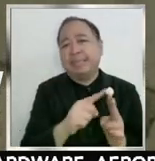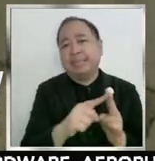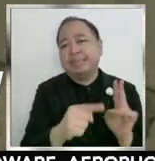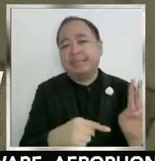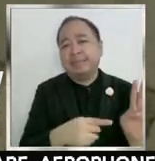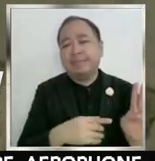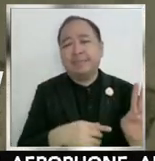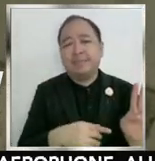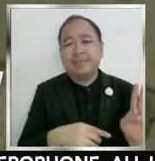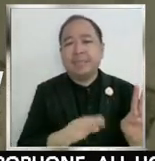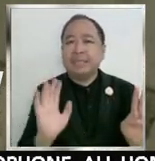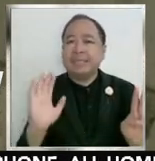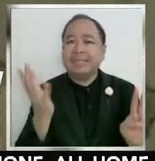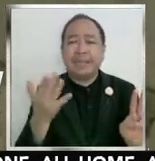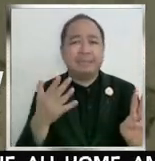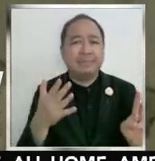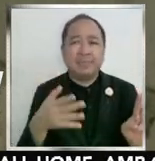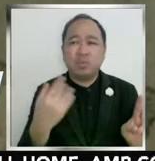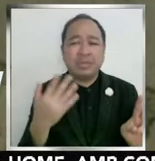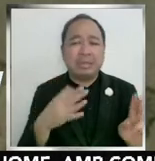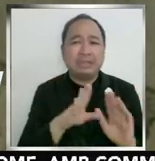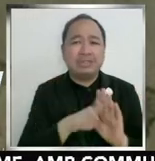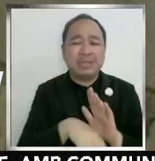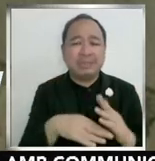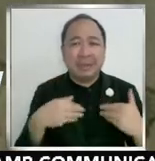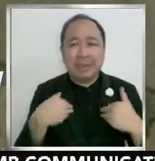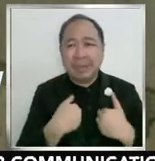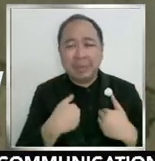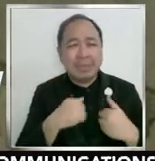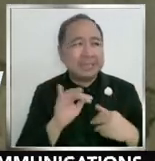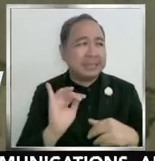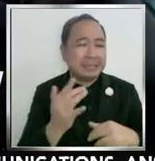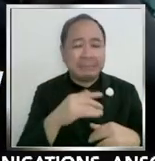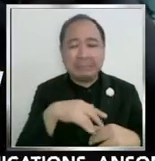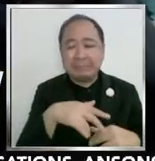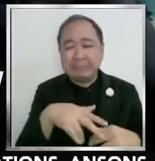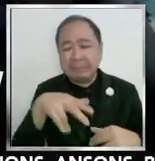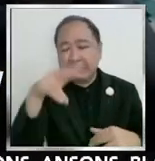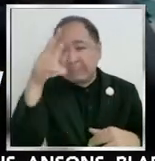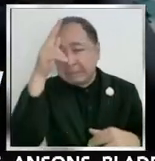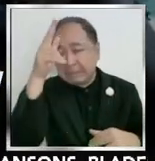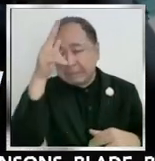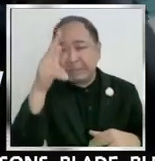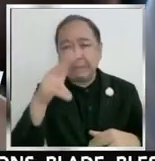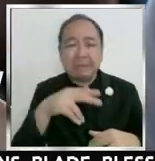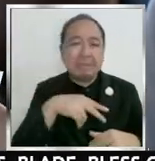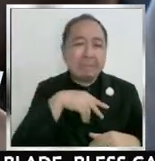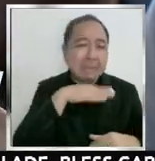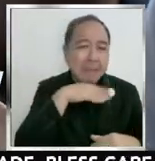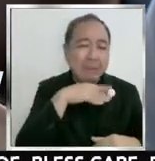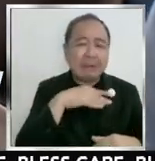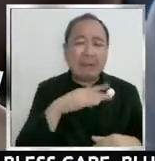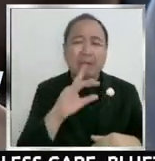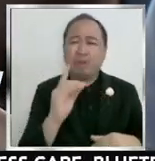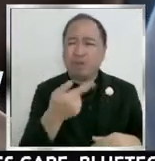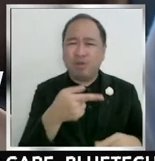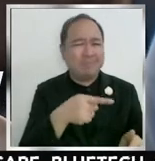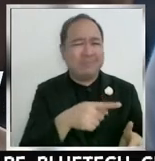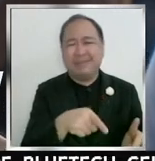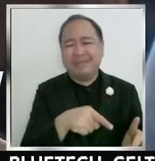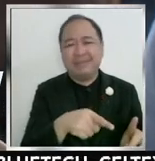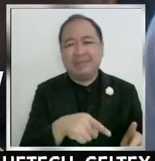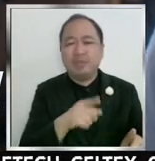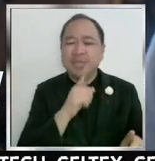Parang mga hayop lang. Parang mga manok, mga baboy, mga ganun. Mga aso lang. Kaya hirap siyang maipaliwanag ang naramdaman nang